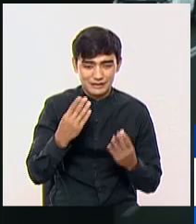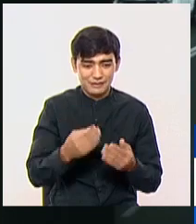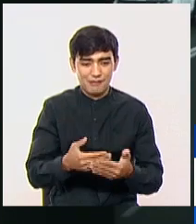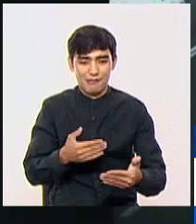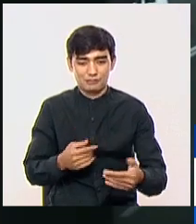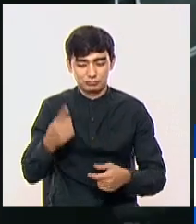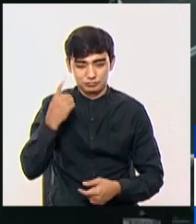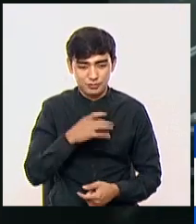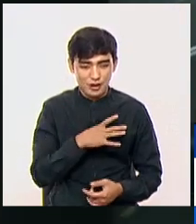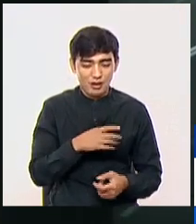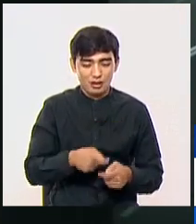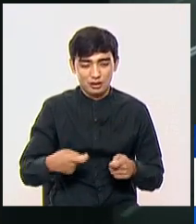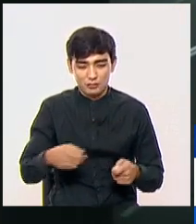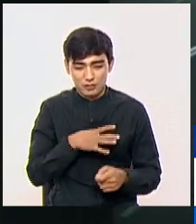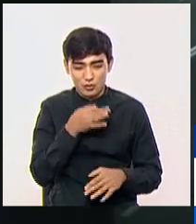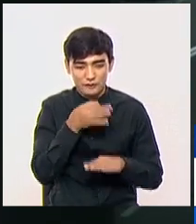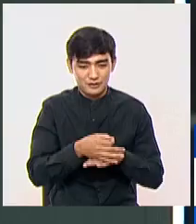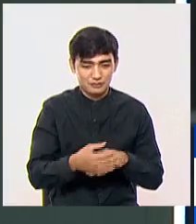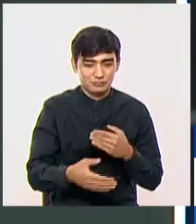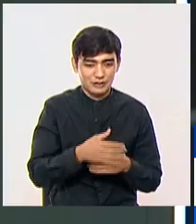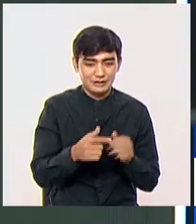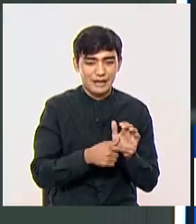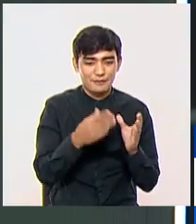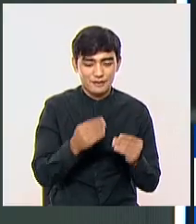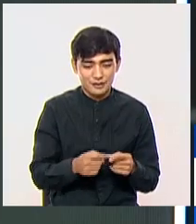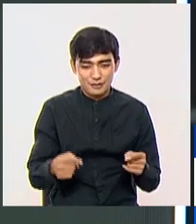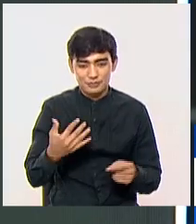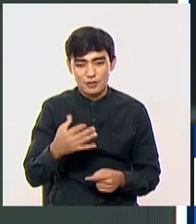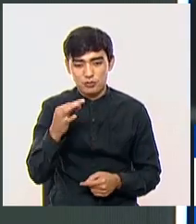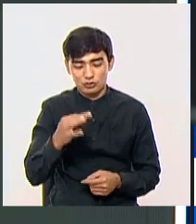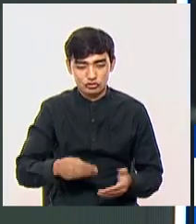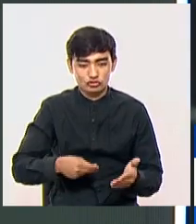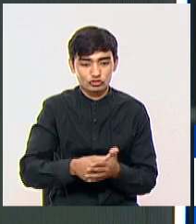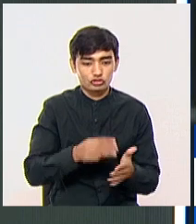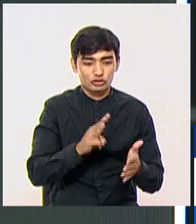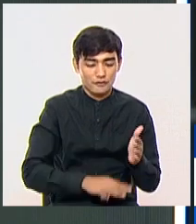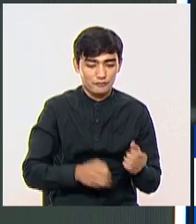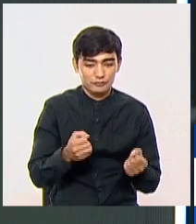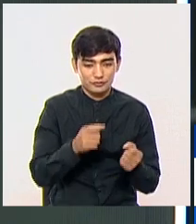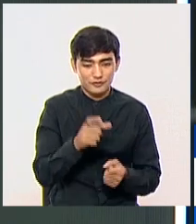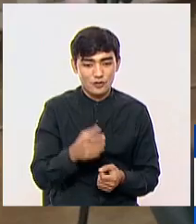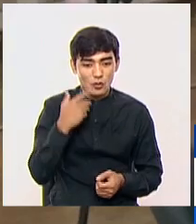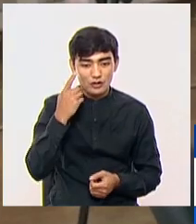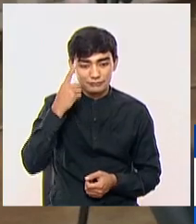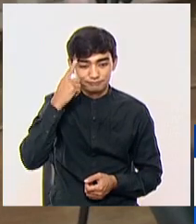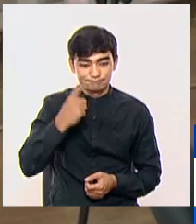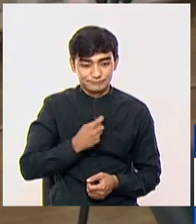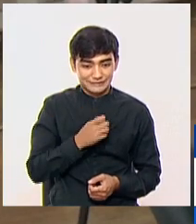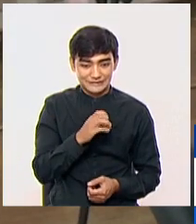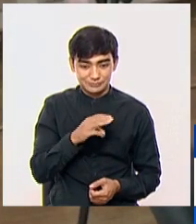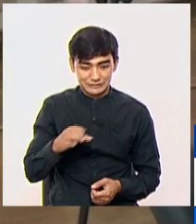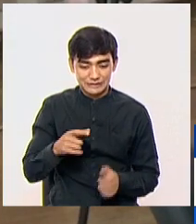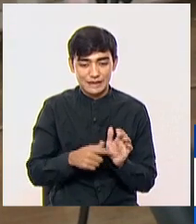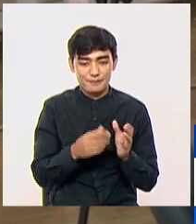Но задержка не освобождает от ответственности. 7 дней на уплату 50% штрафа дается водителю с момента получения СМС-сообщения